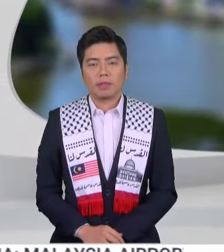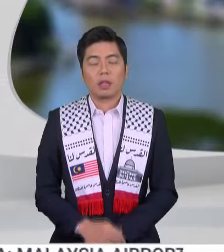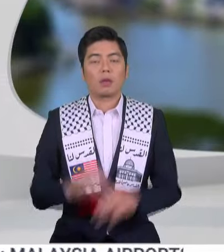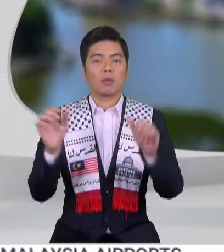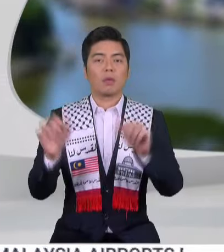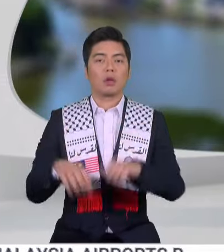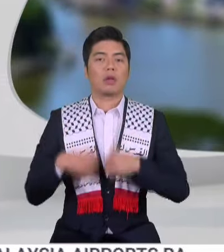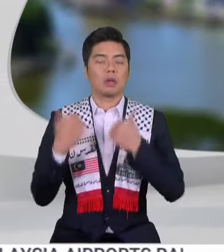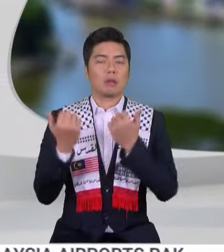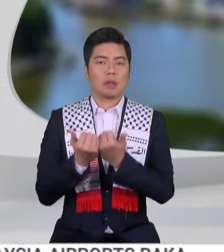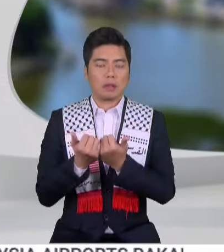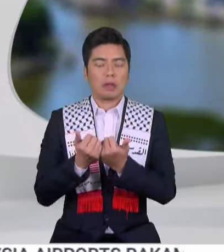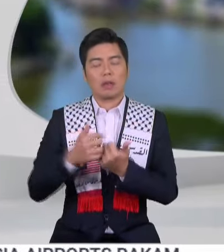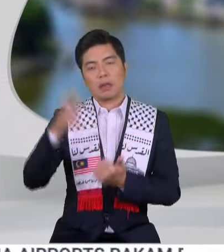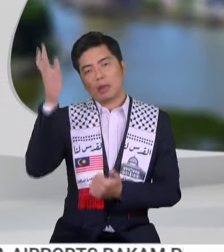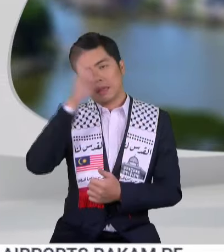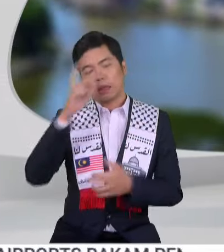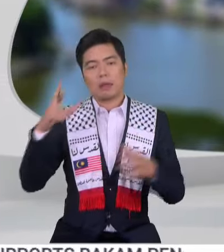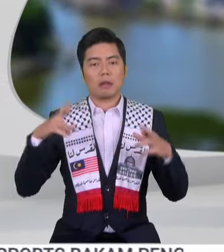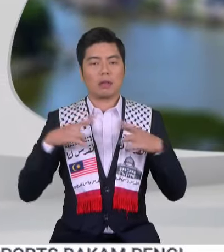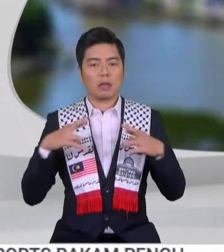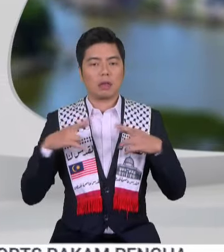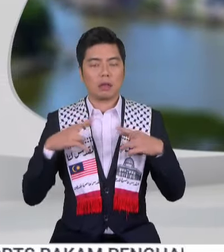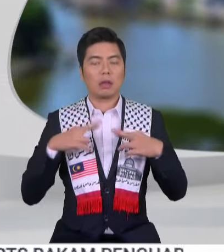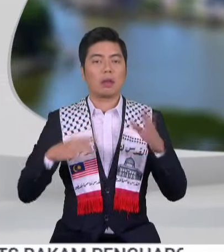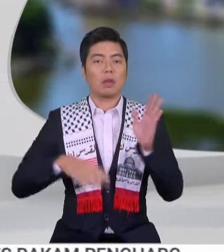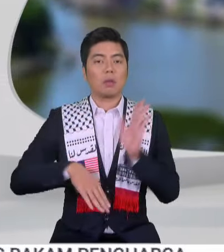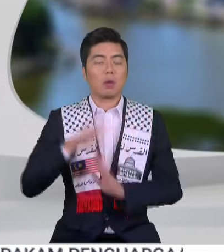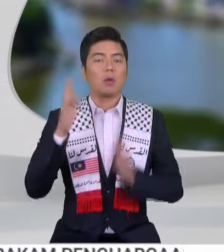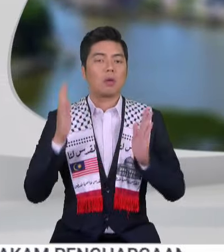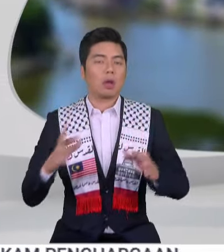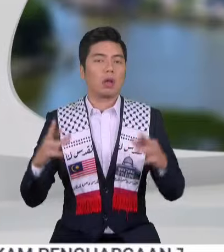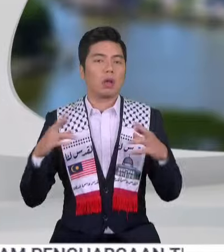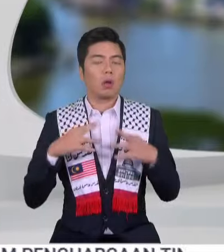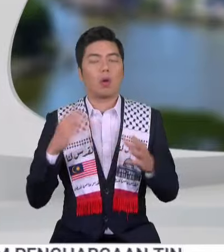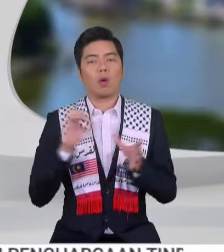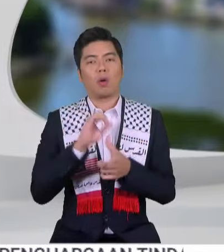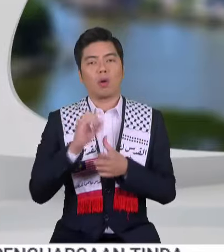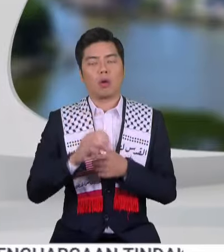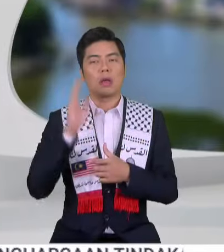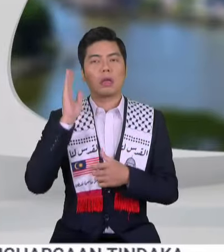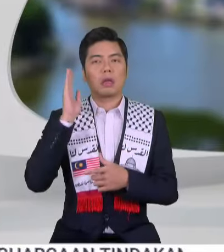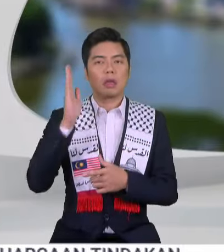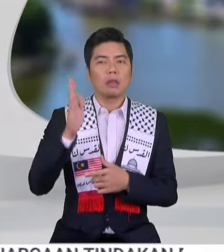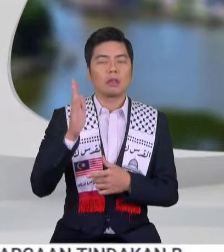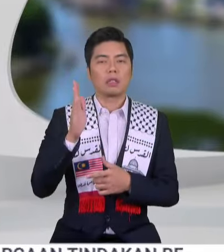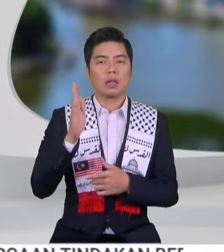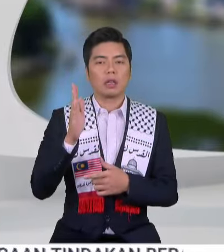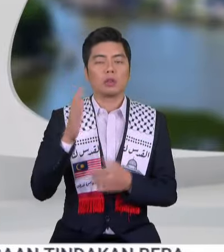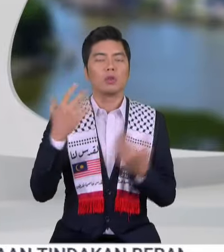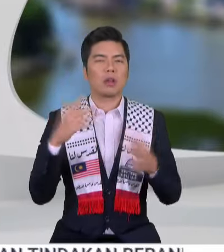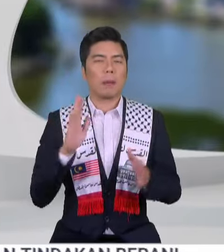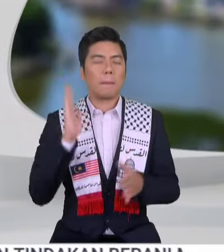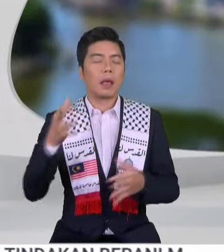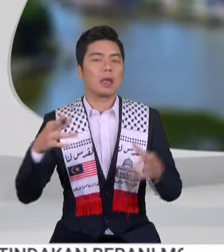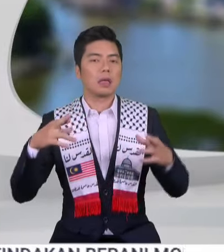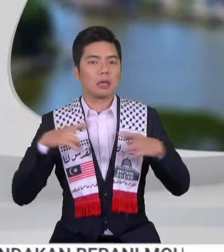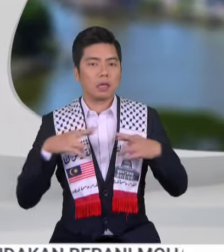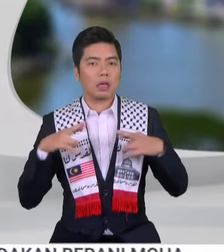Persatuan Pesara Kerajaan Sarawak PPKS mempelawa lebih ramai pesara atau mereka yang bakal memasuki alam pesaraan menyertai persatuan